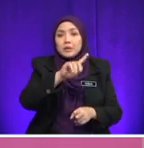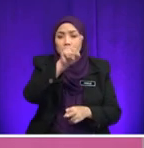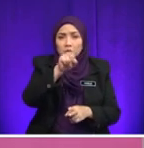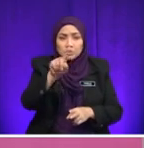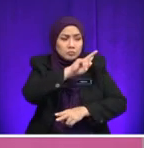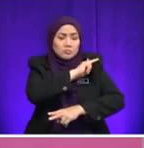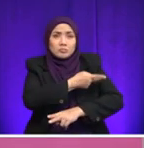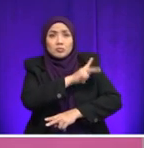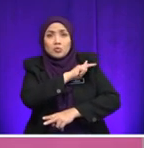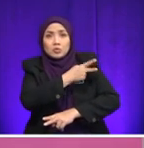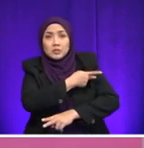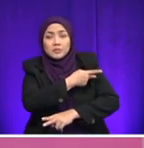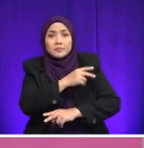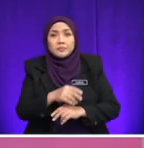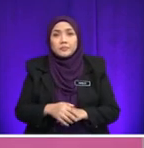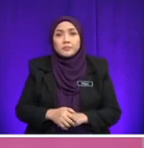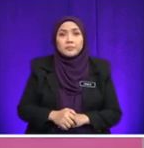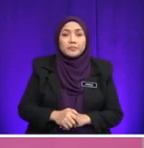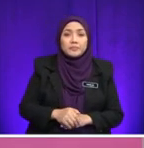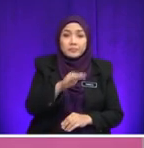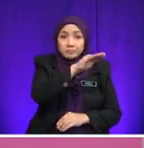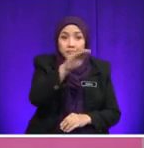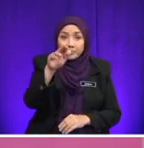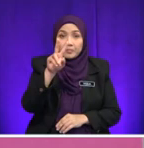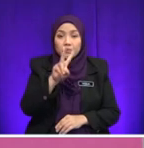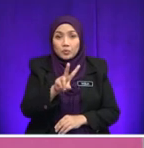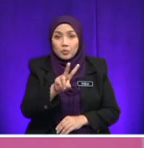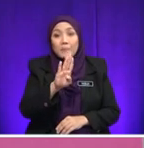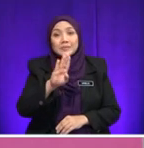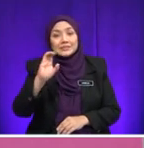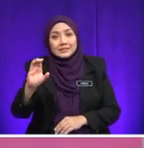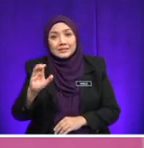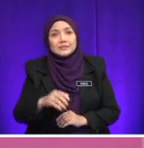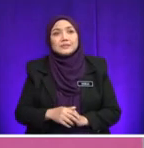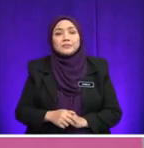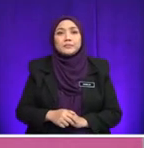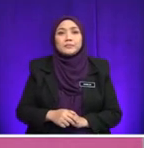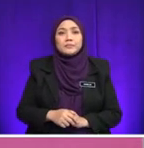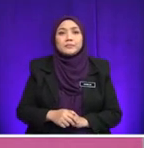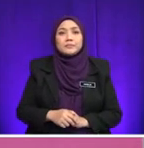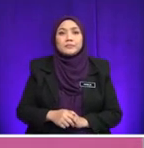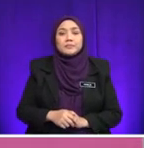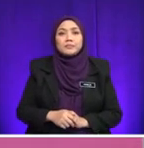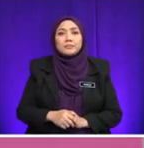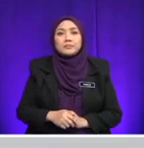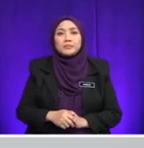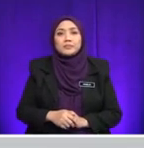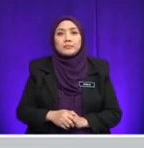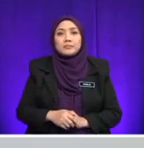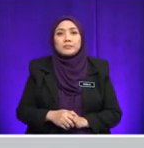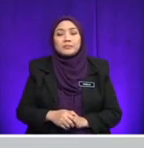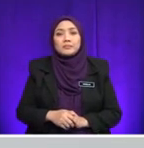si kuase 2 tolak e kuasa 2 dengan 2 BC dan bagi kosbee kita lihat paparan dan